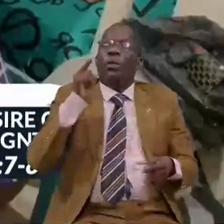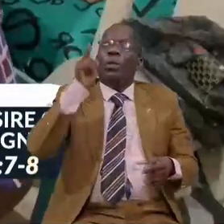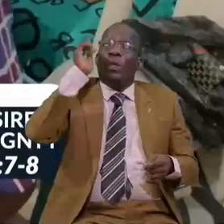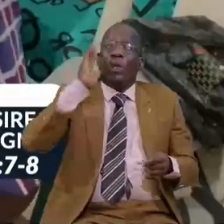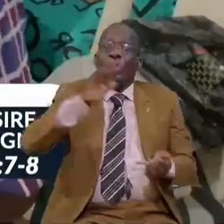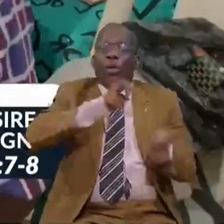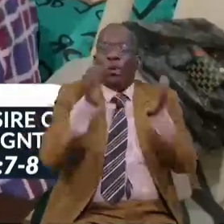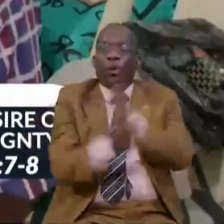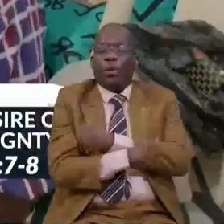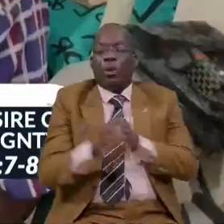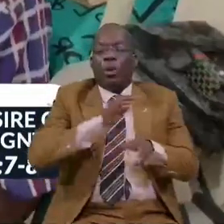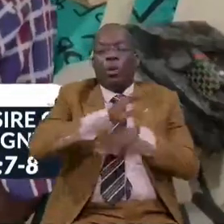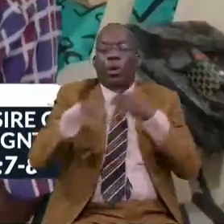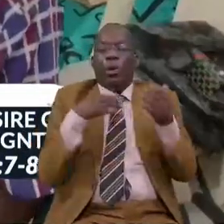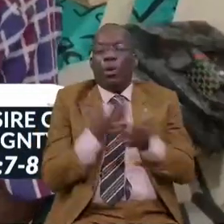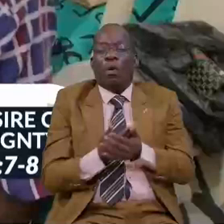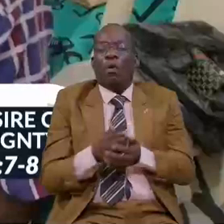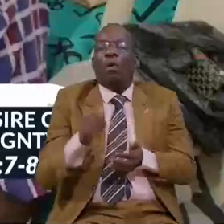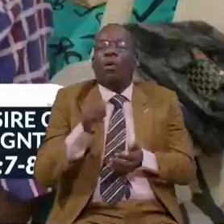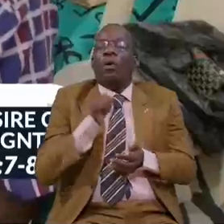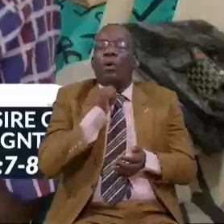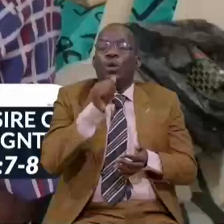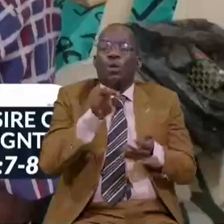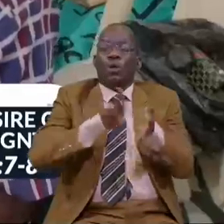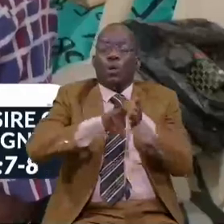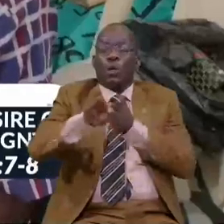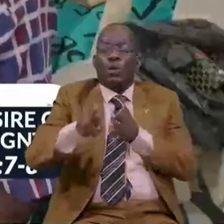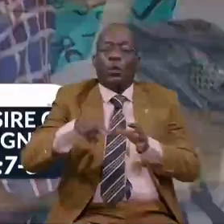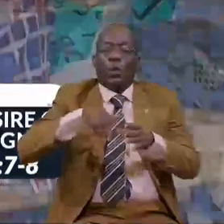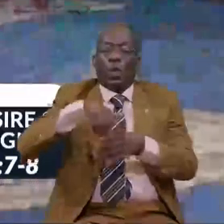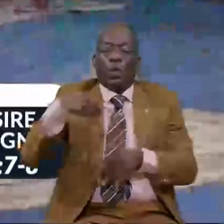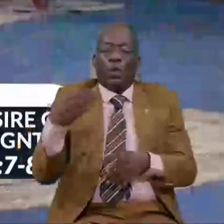J'ai dit, viens à toi aujourd'hui et il